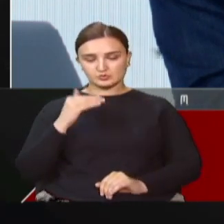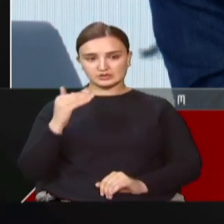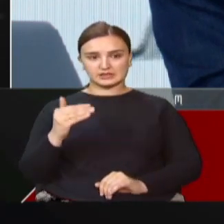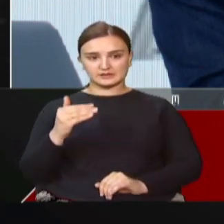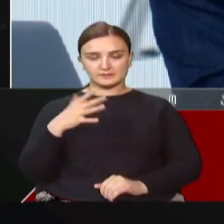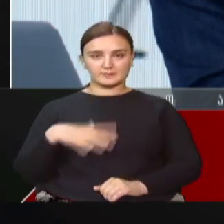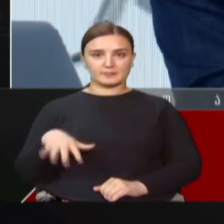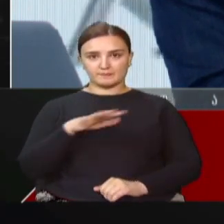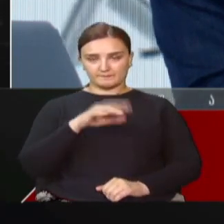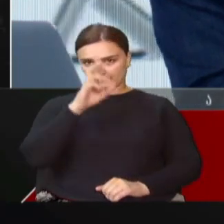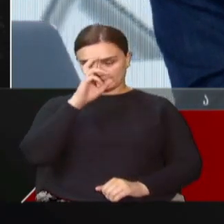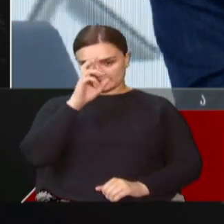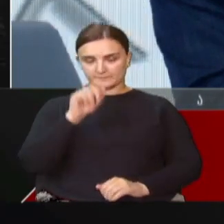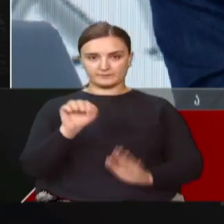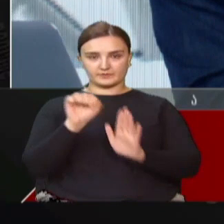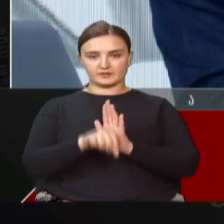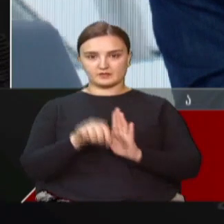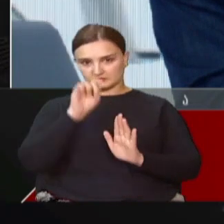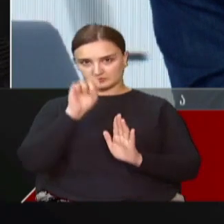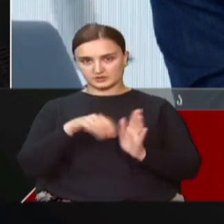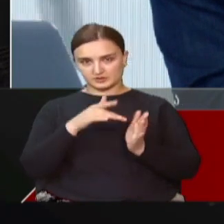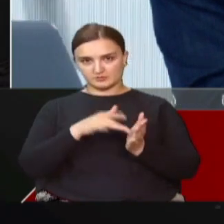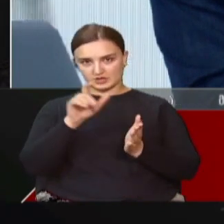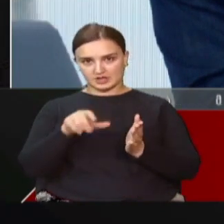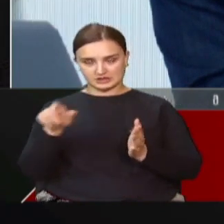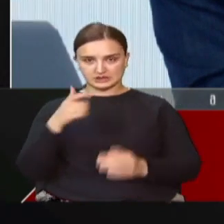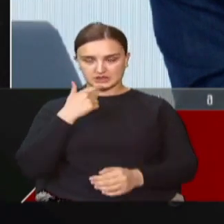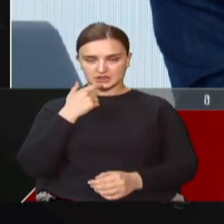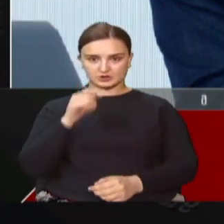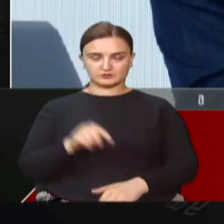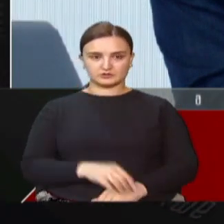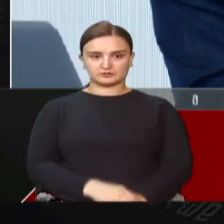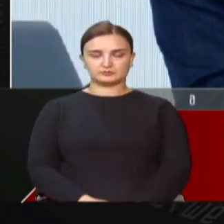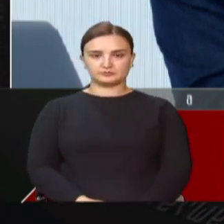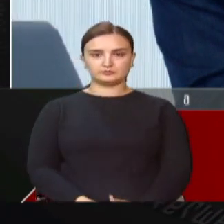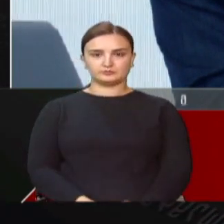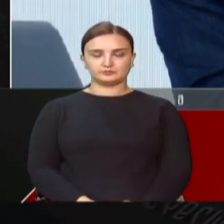რუსეთი საქართველოს ხელისუფლების ხელით კლავს უკრაინის მოქალაქე მიხეილ სააკაშვილს.